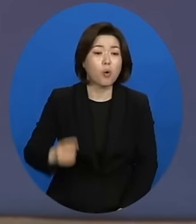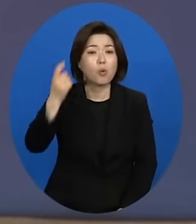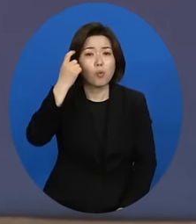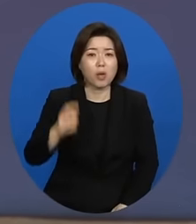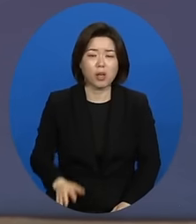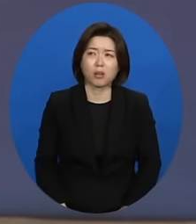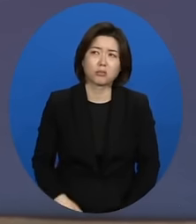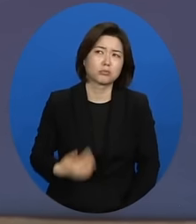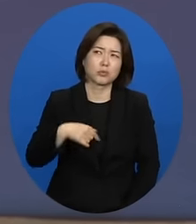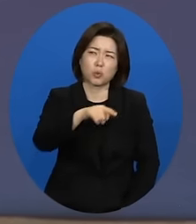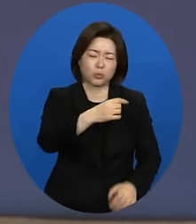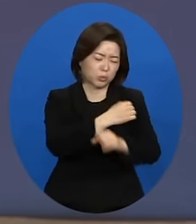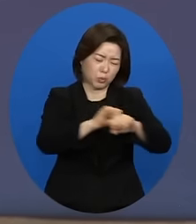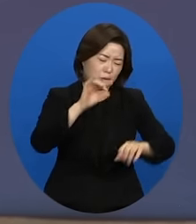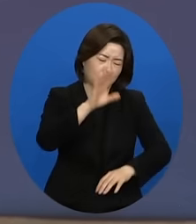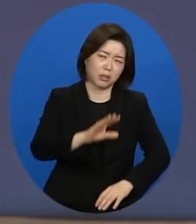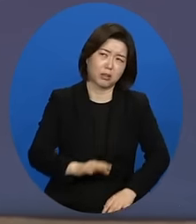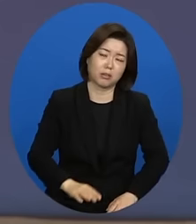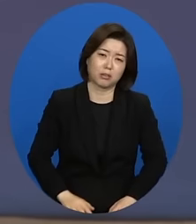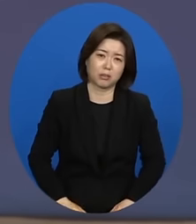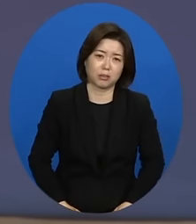용서가 안 되는데요.